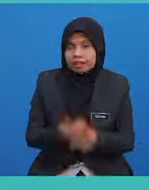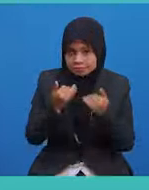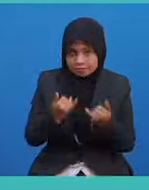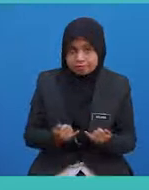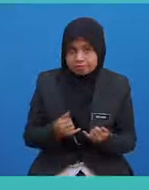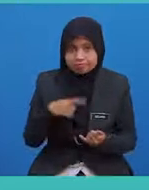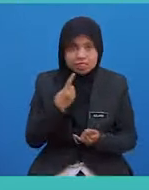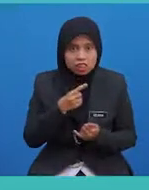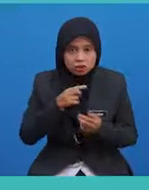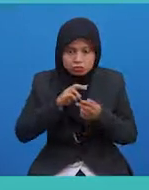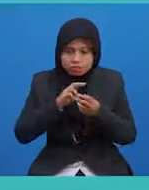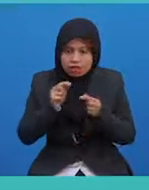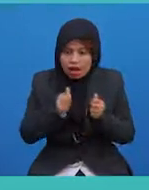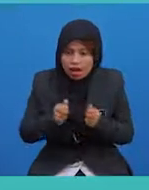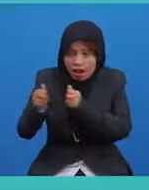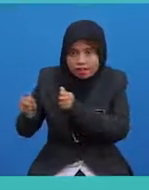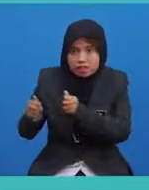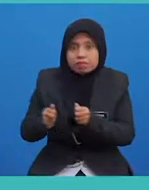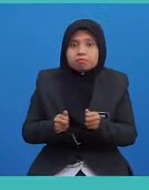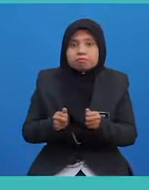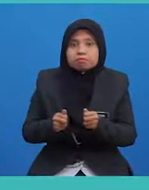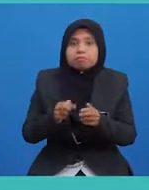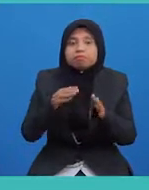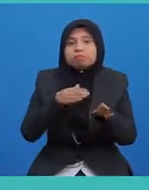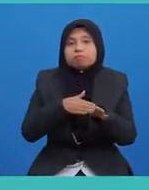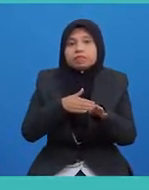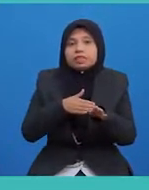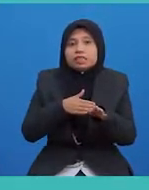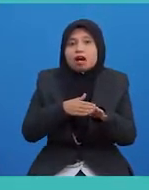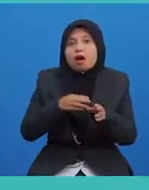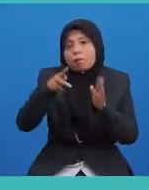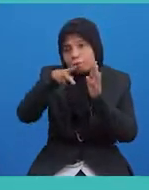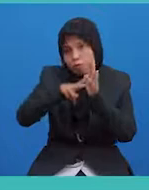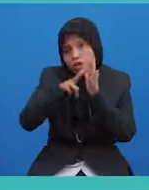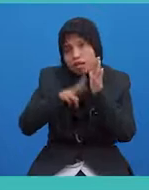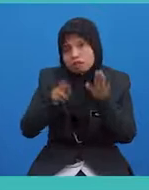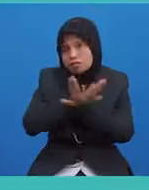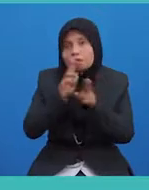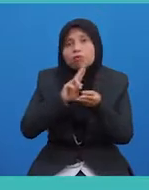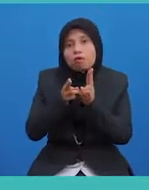Sekarang, kita beralih pula kepada penulisan bagi pola tidak berubah.